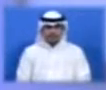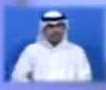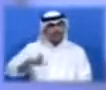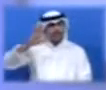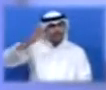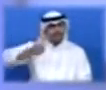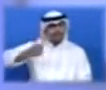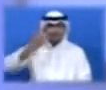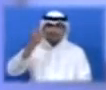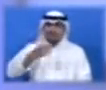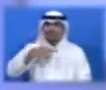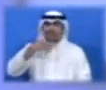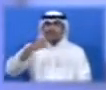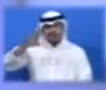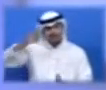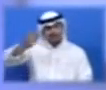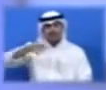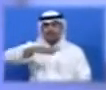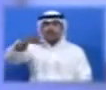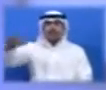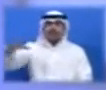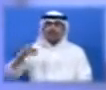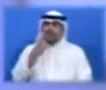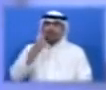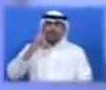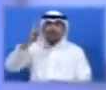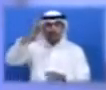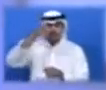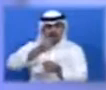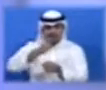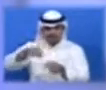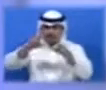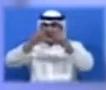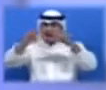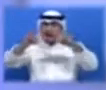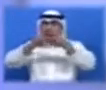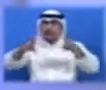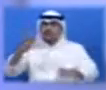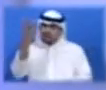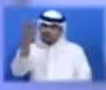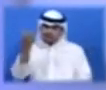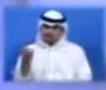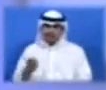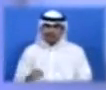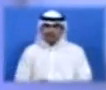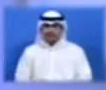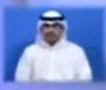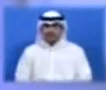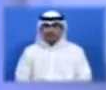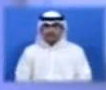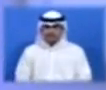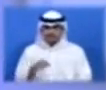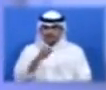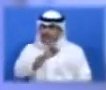سيدات والسادة، مساء الخير والسلام عليكم ورحمة الله وبركاته. إلى حضراتكم نشرة أخبار الكويت المحلية، أهلا بكم.